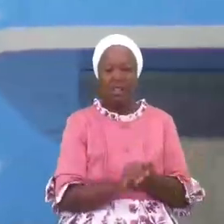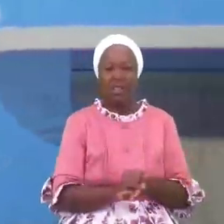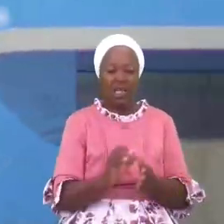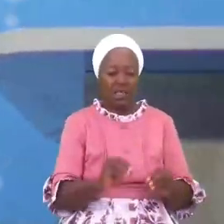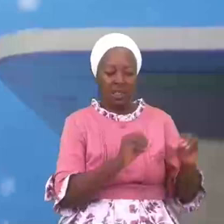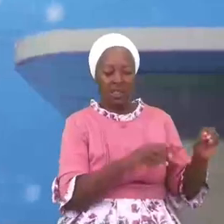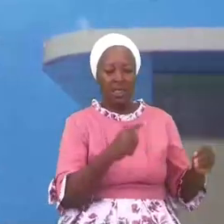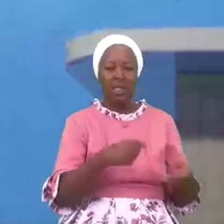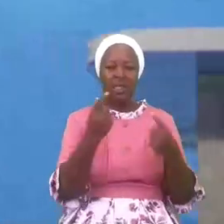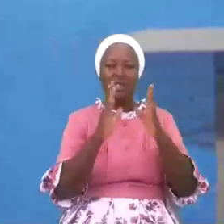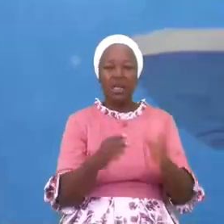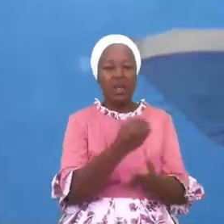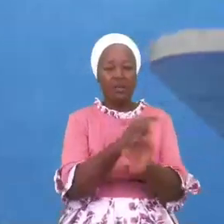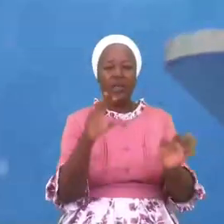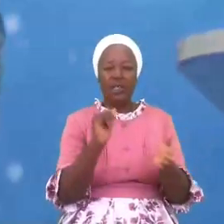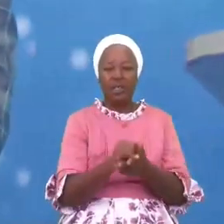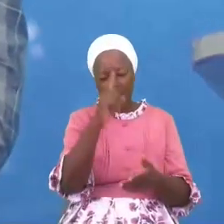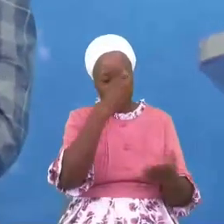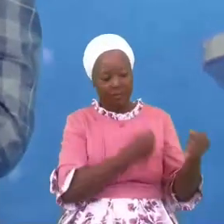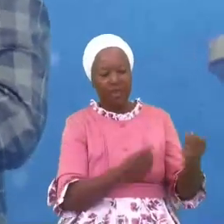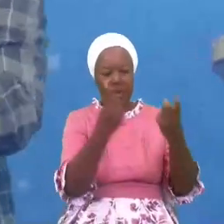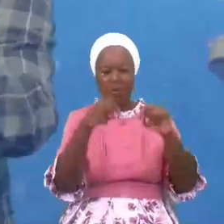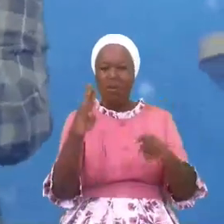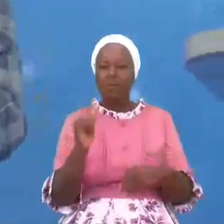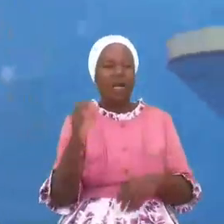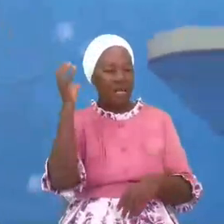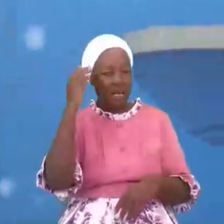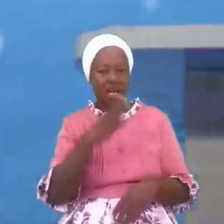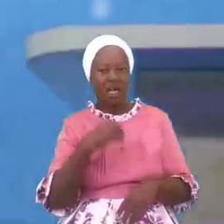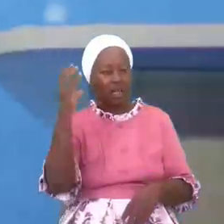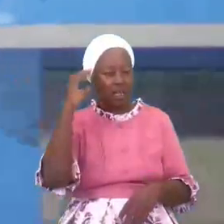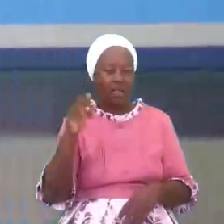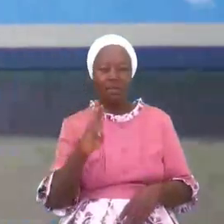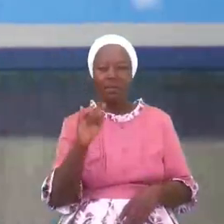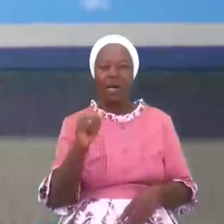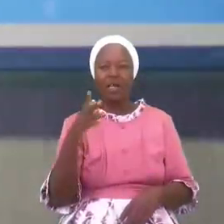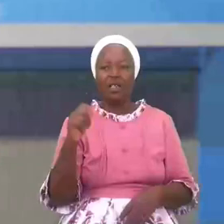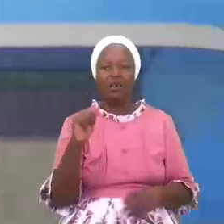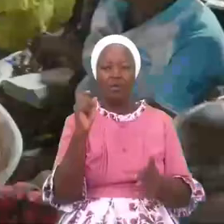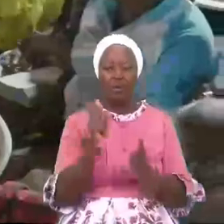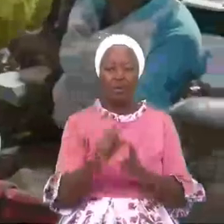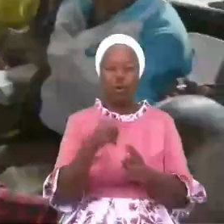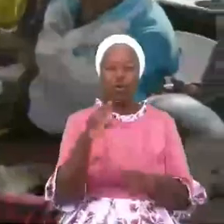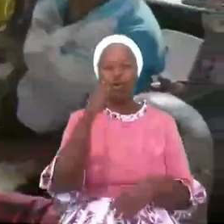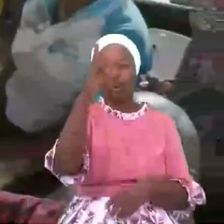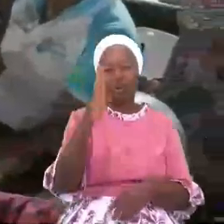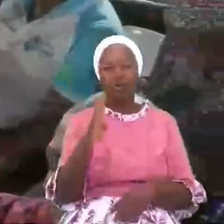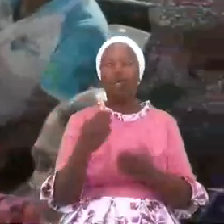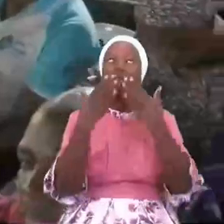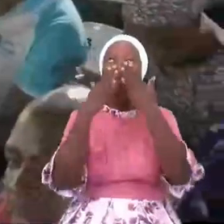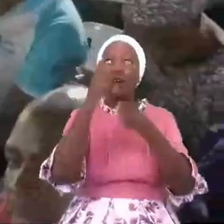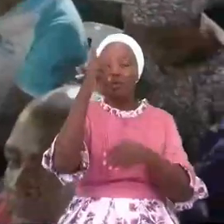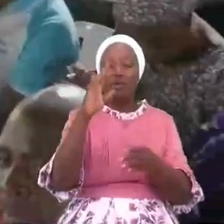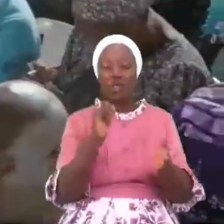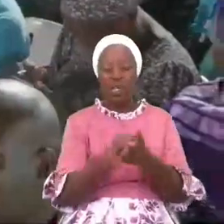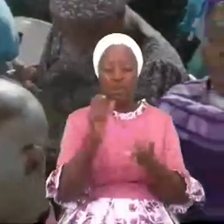franchi le pécheur, cette foi vient de ce qu'on entend, et ce qu'on entend vient de la parole de Christ. Dieu merci,